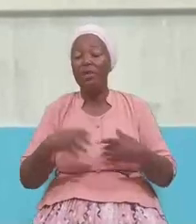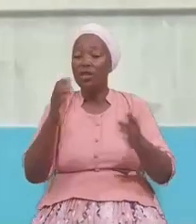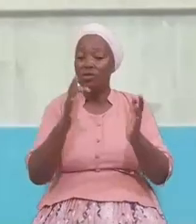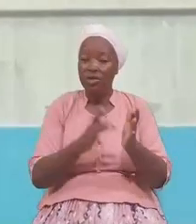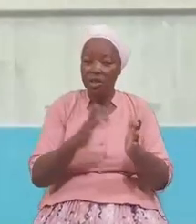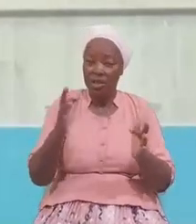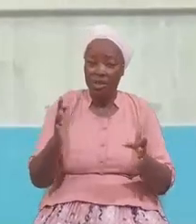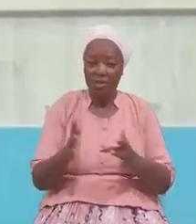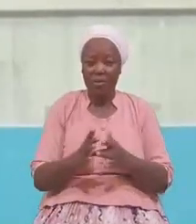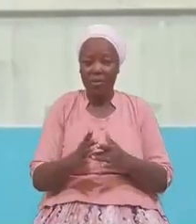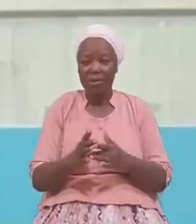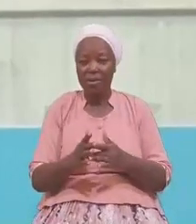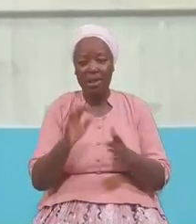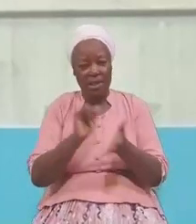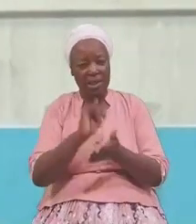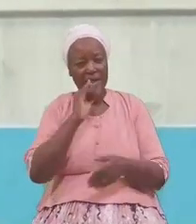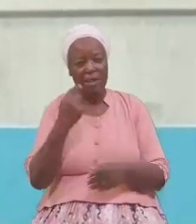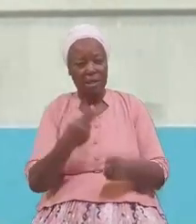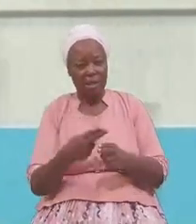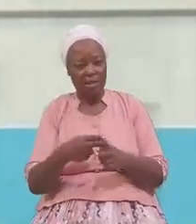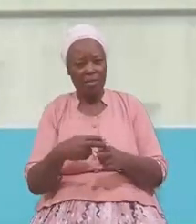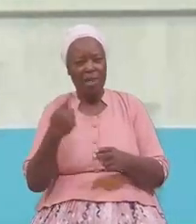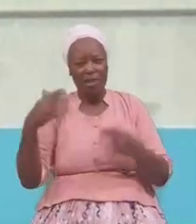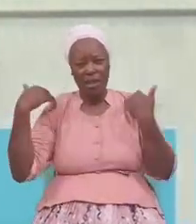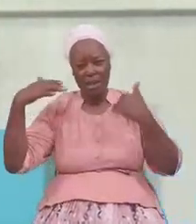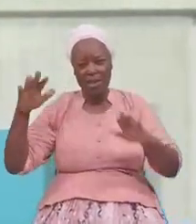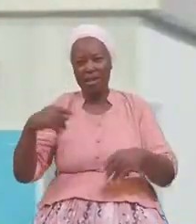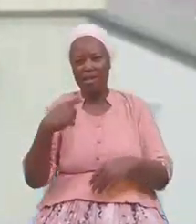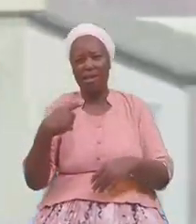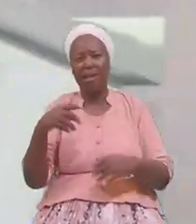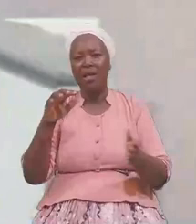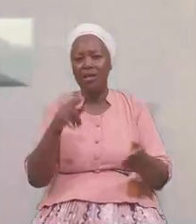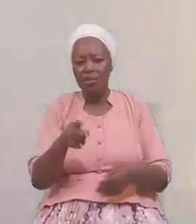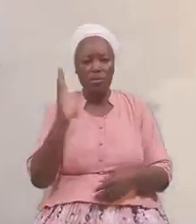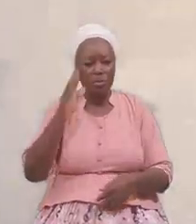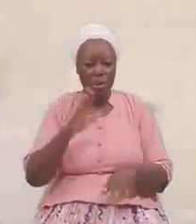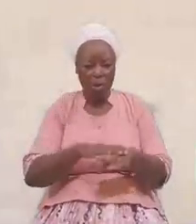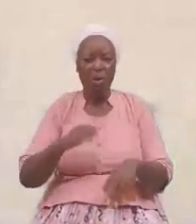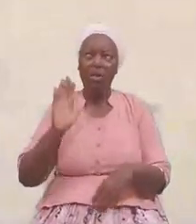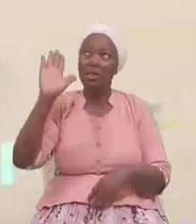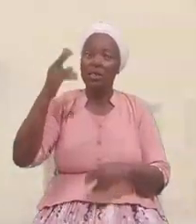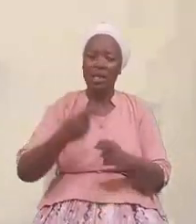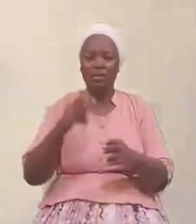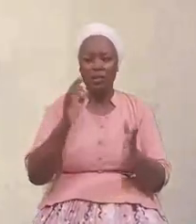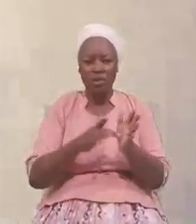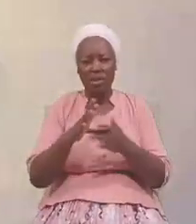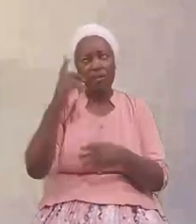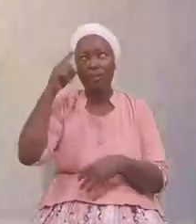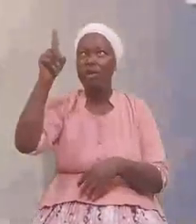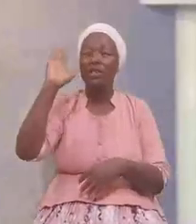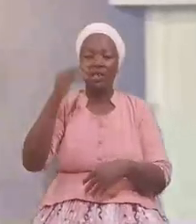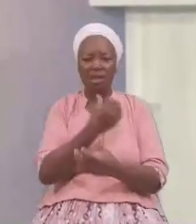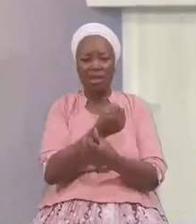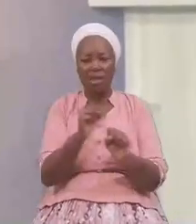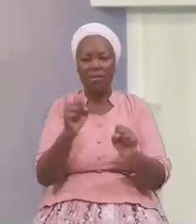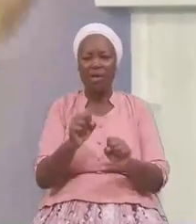Jésus, ça c'est le nom. Les anges disent, tu lui donneras le nom de Jésus. C'est lui qui sauvera son